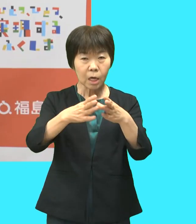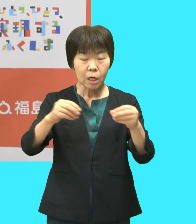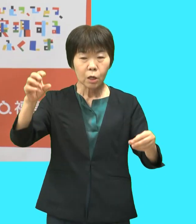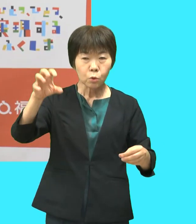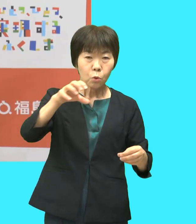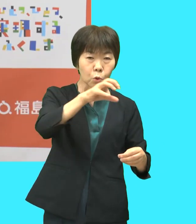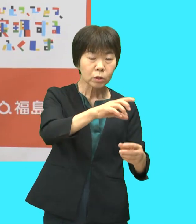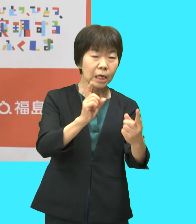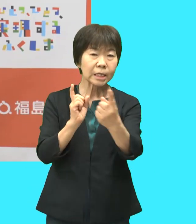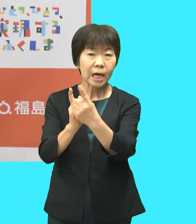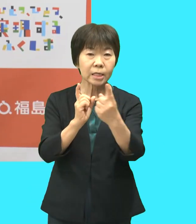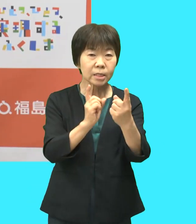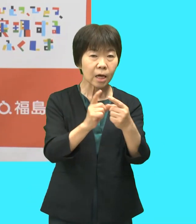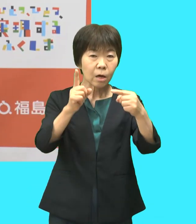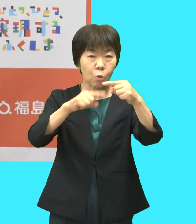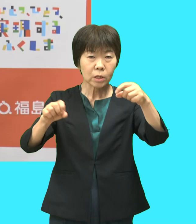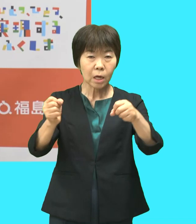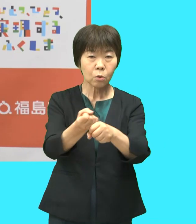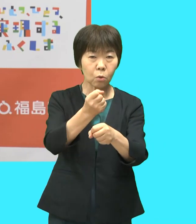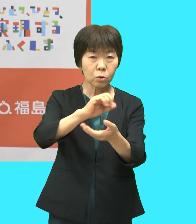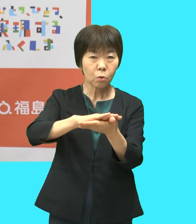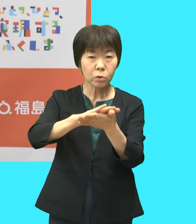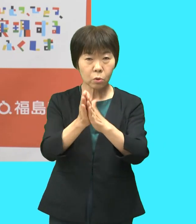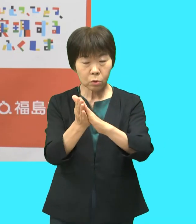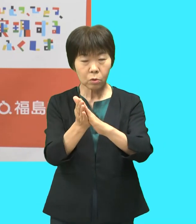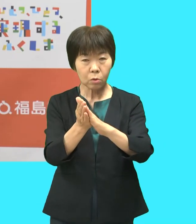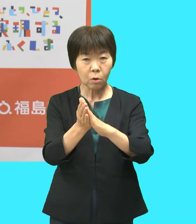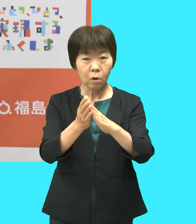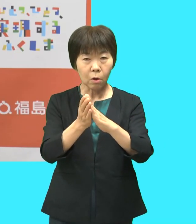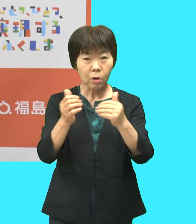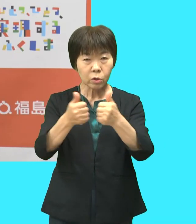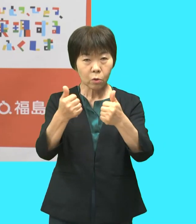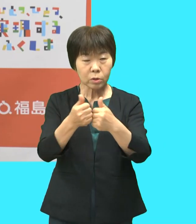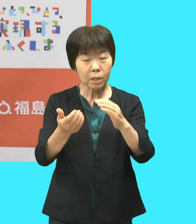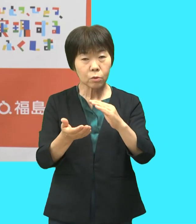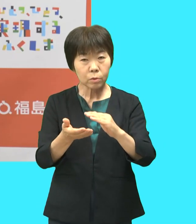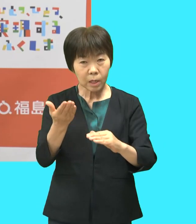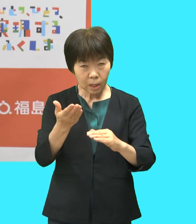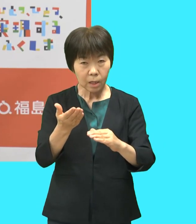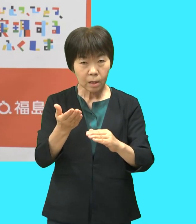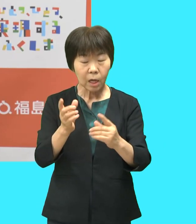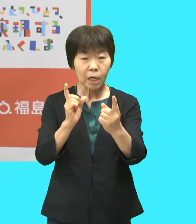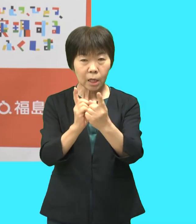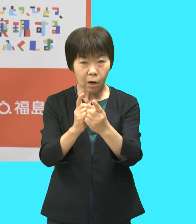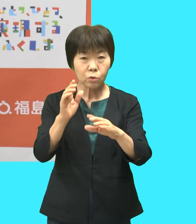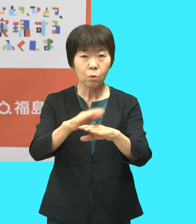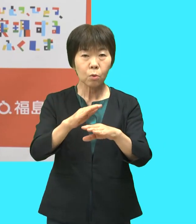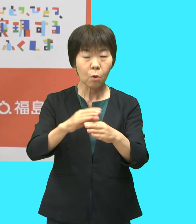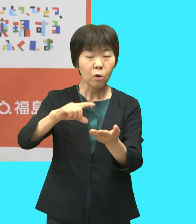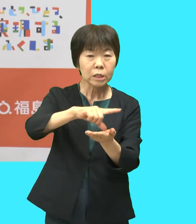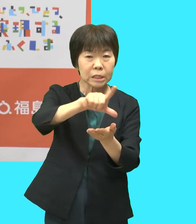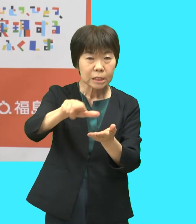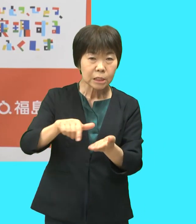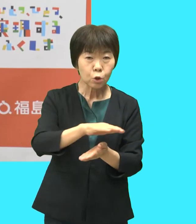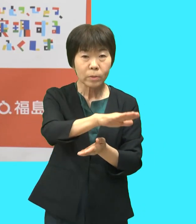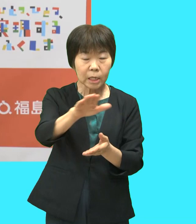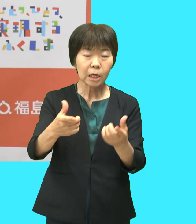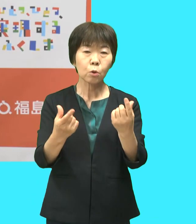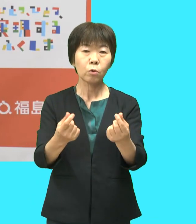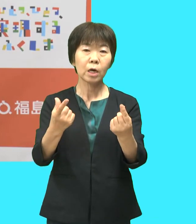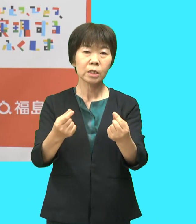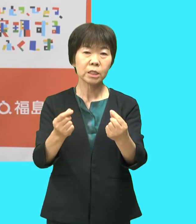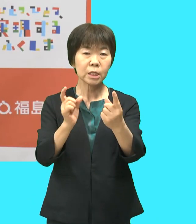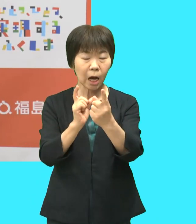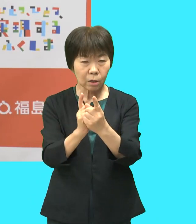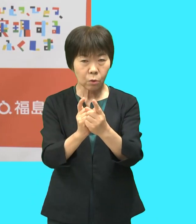対して厚生労働省と協議をした上で、取り扱いをですね、地域の皆さんと同等にお願